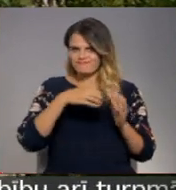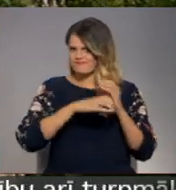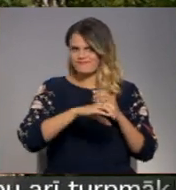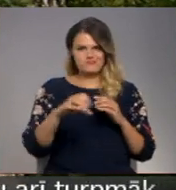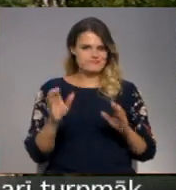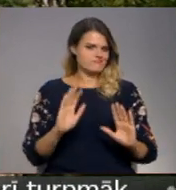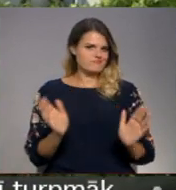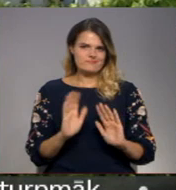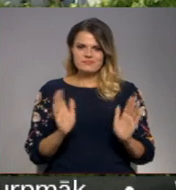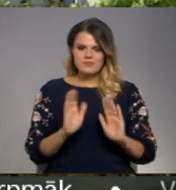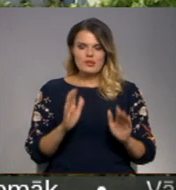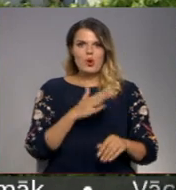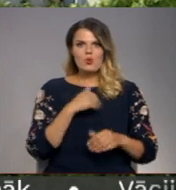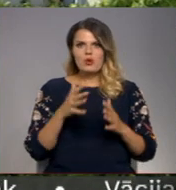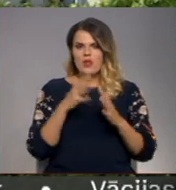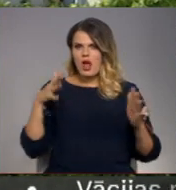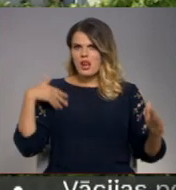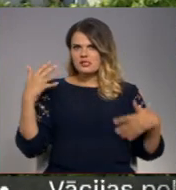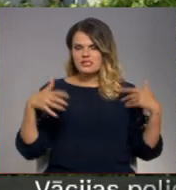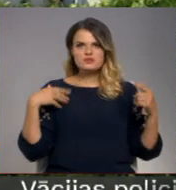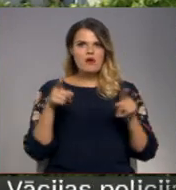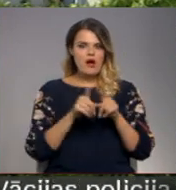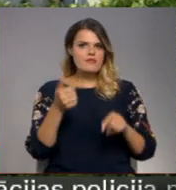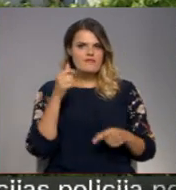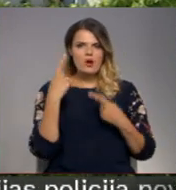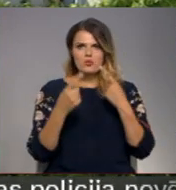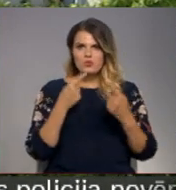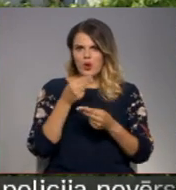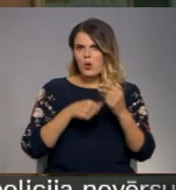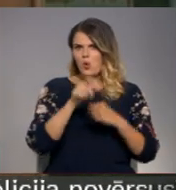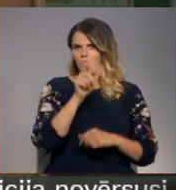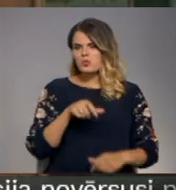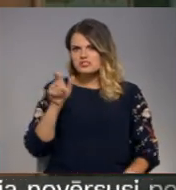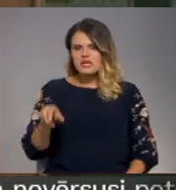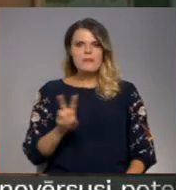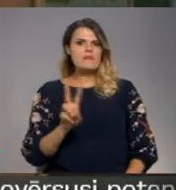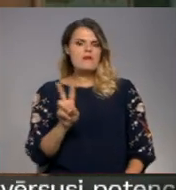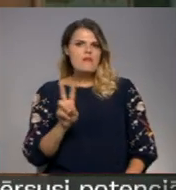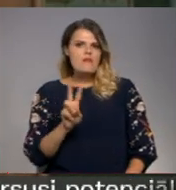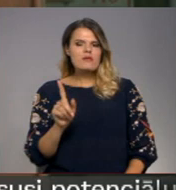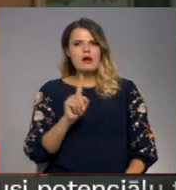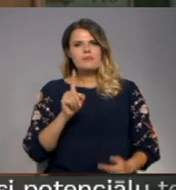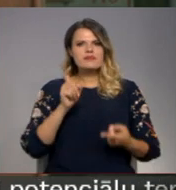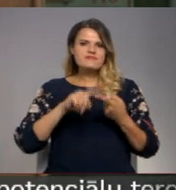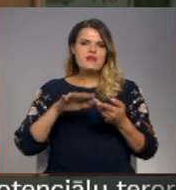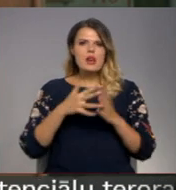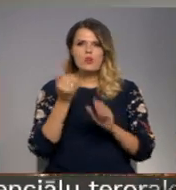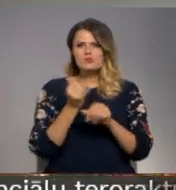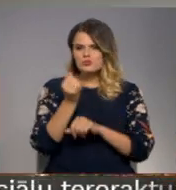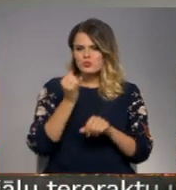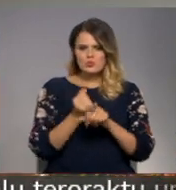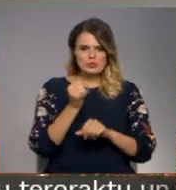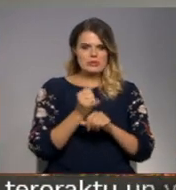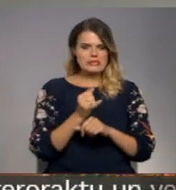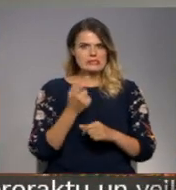caurulļvadu būvniecība. Ļoti liels satraukums arī vakar runājot ar uzņēmējiem, kam ir kaut kāda ar lauku turismu nodarbojās. Ir